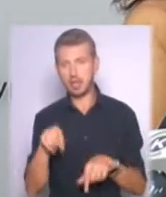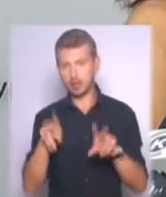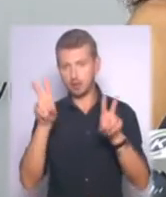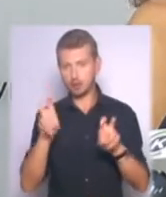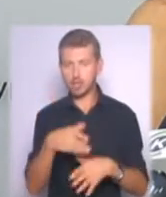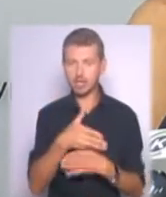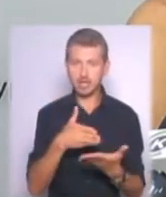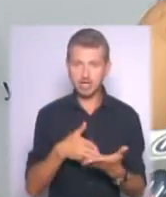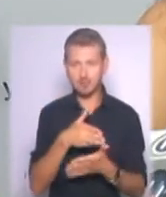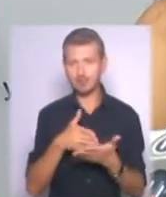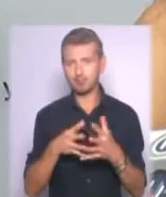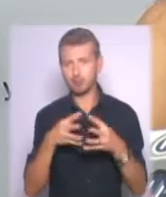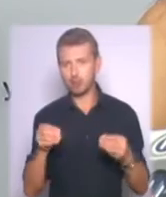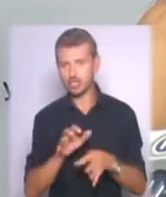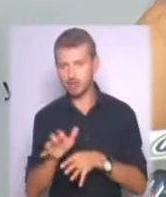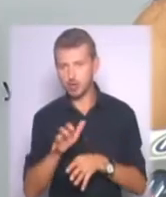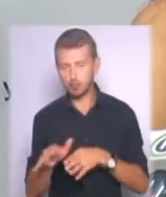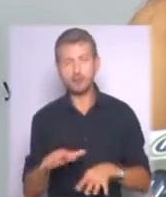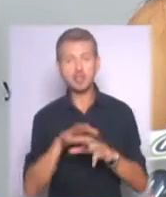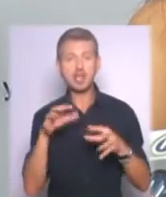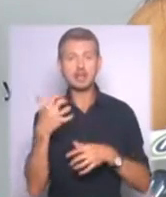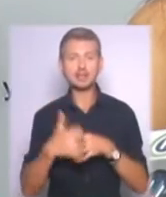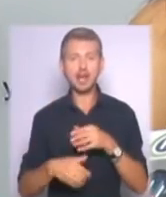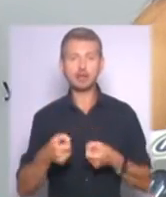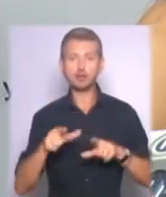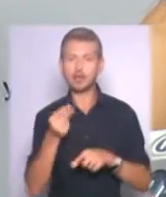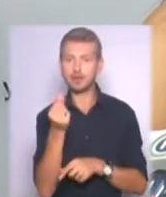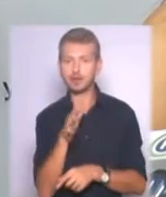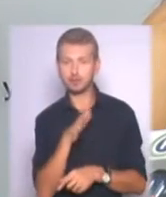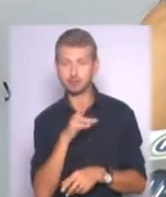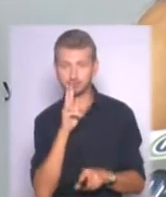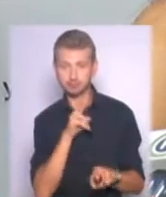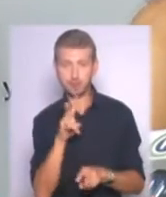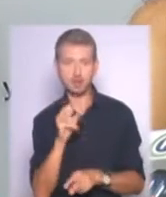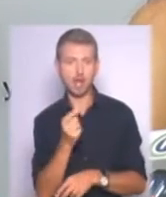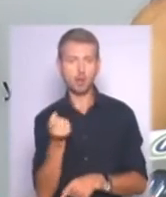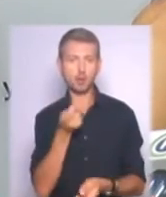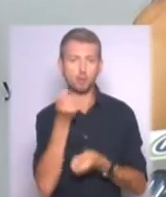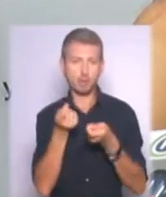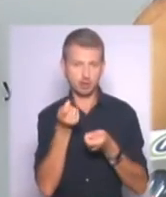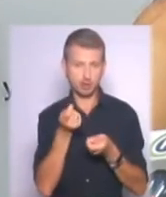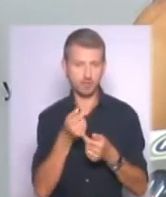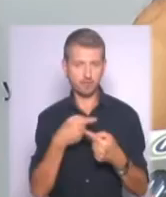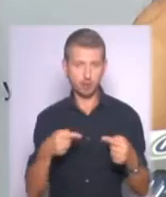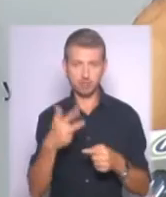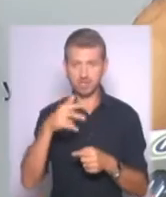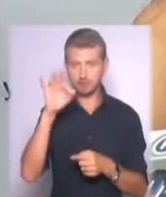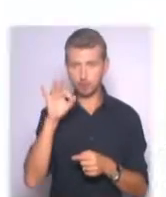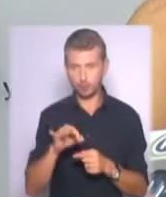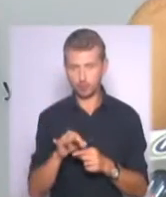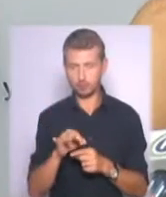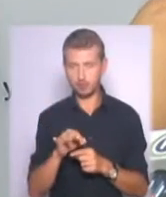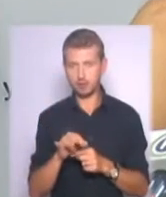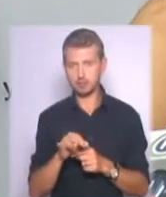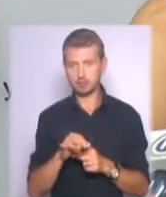і хлібобуличних виробів. Середнє зростання цін спостерігалося на круп'яні вироби, це приблизно 30% з початку календарного року.